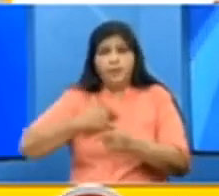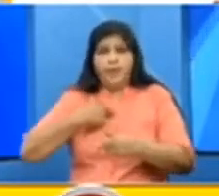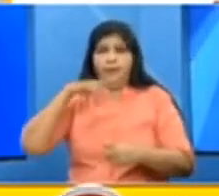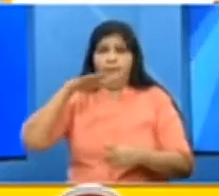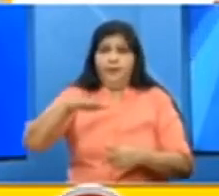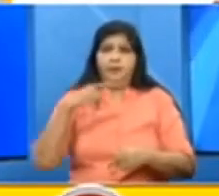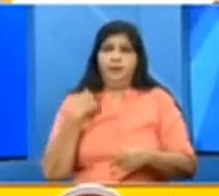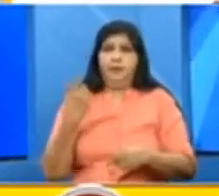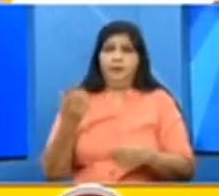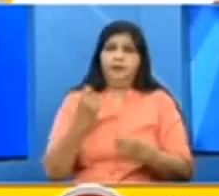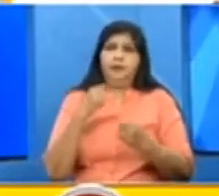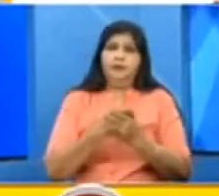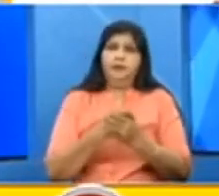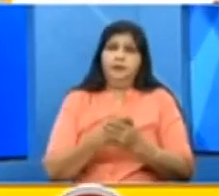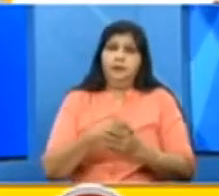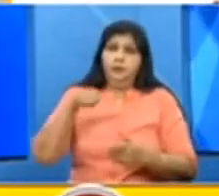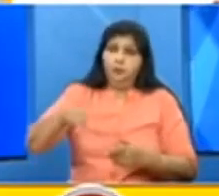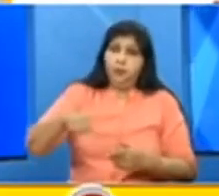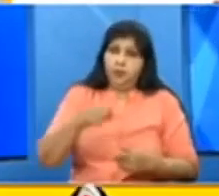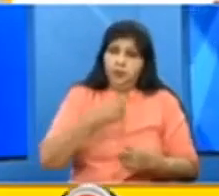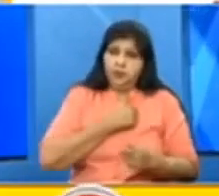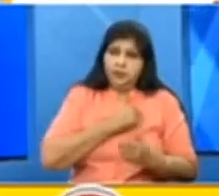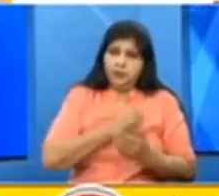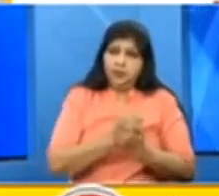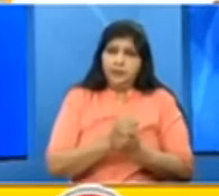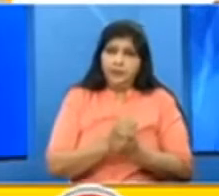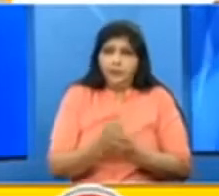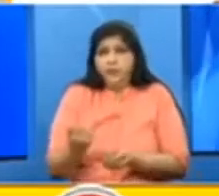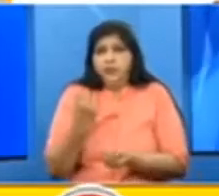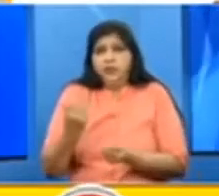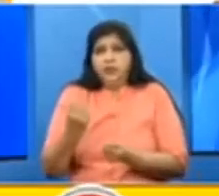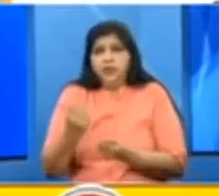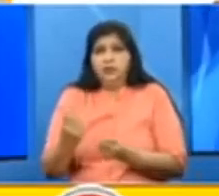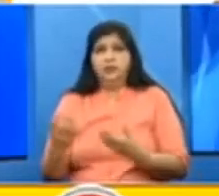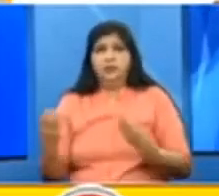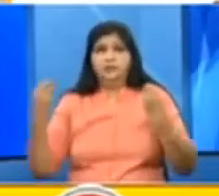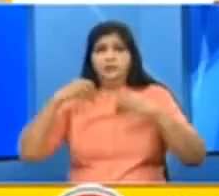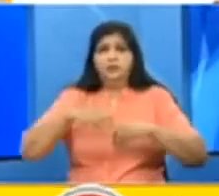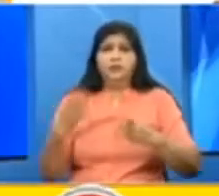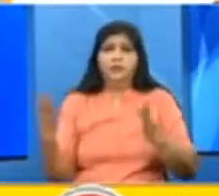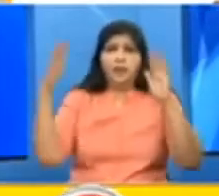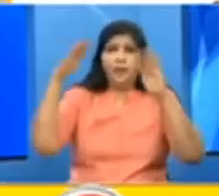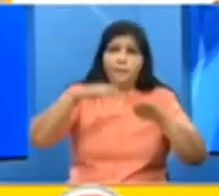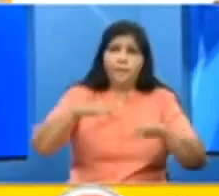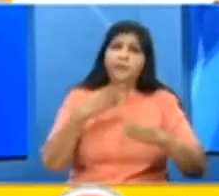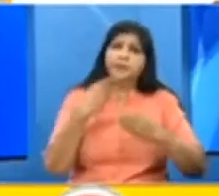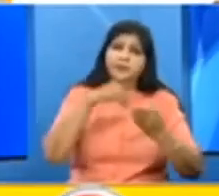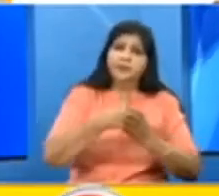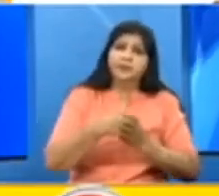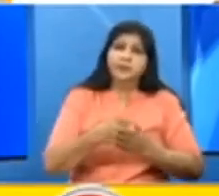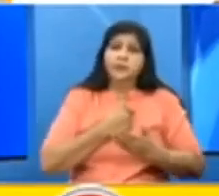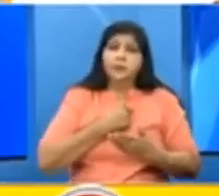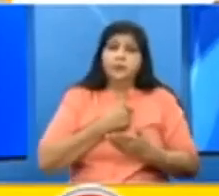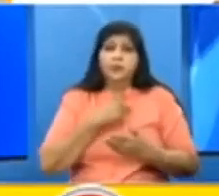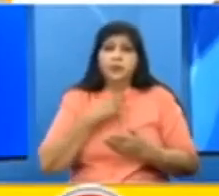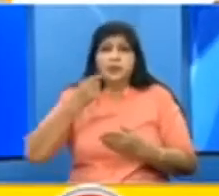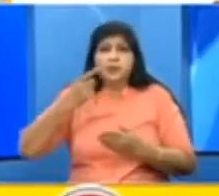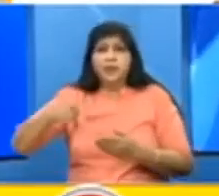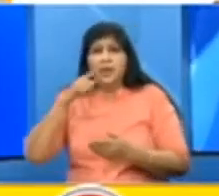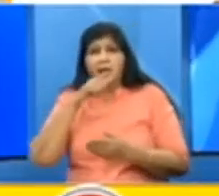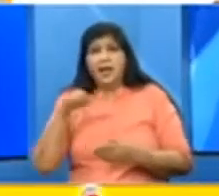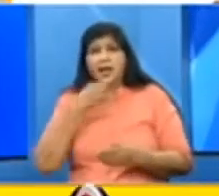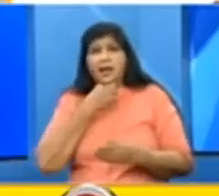हूं, मुझे इसके लिए शक्ति और सामर्थ्य प्रदान करें। मुझे असत्य से दूर